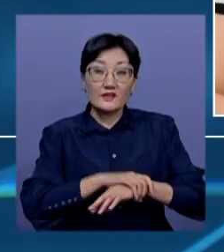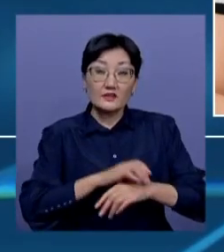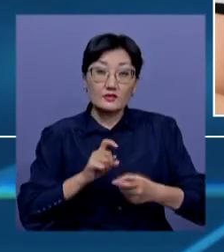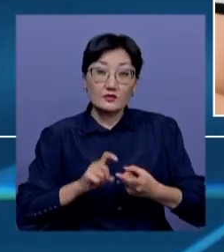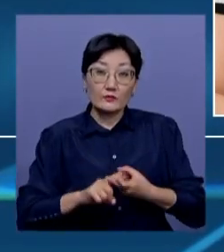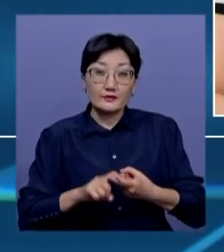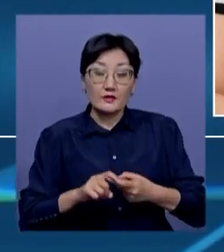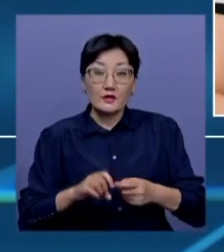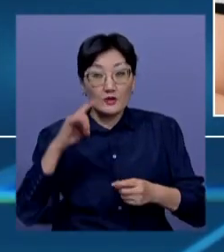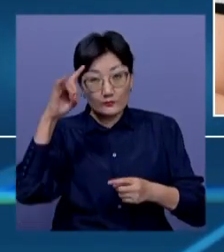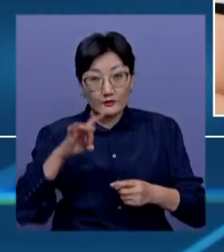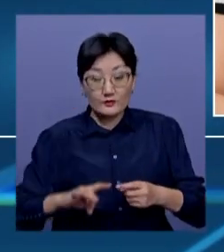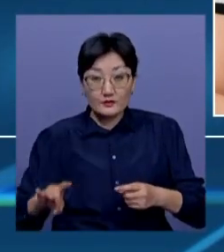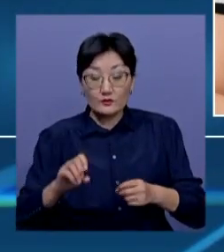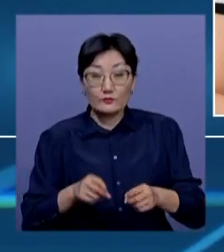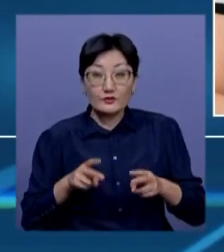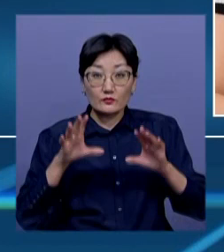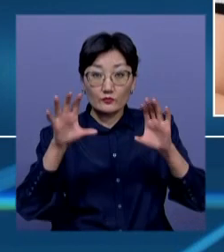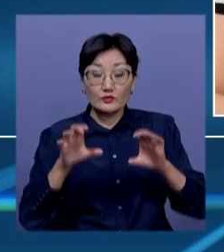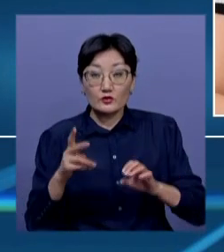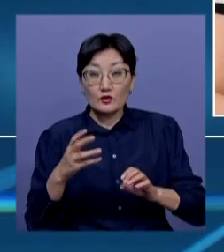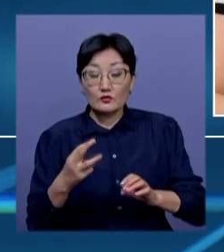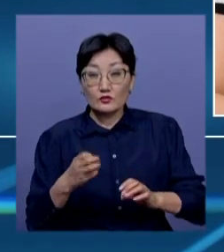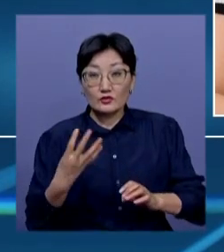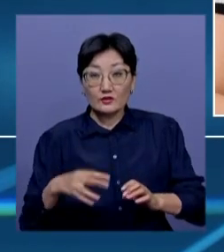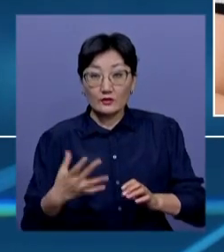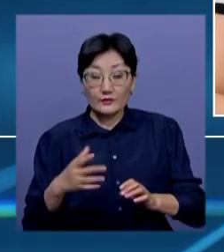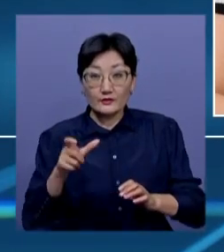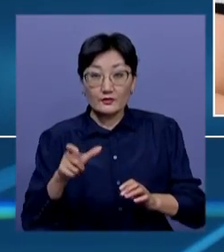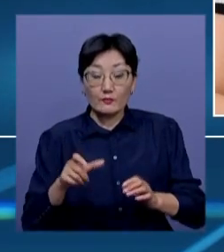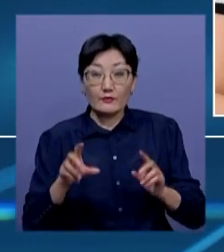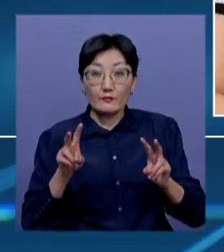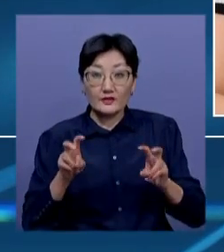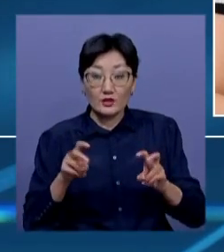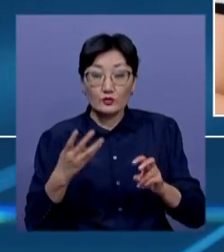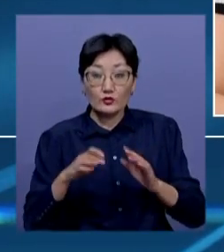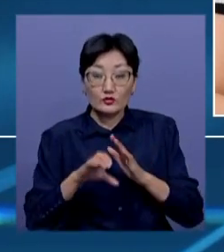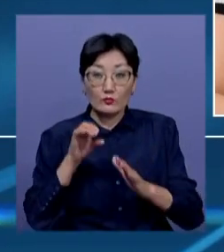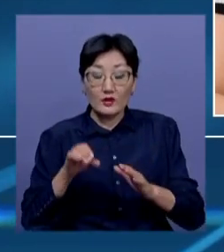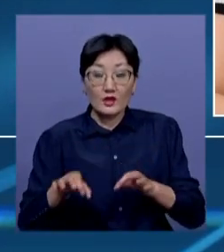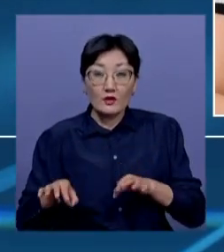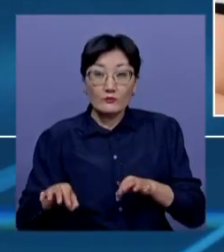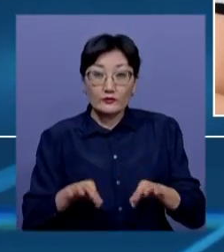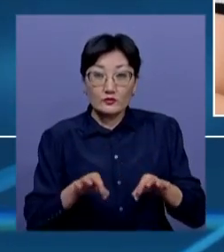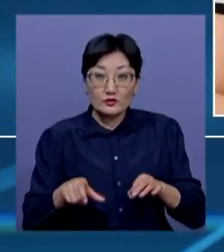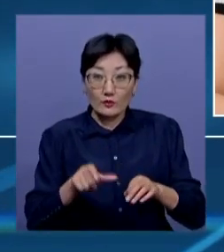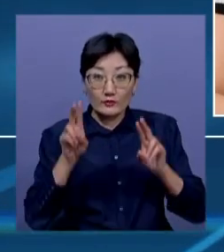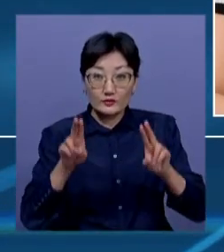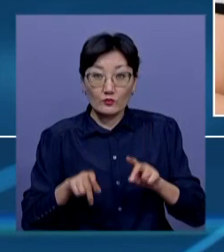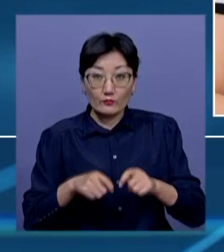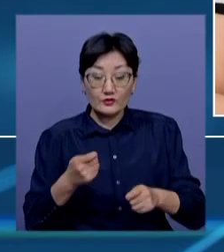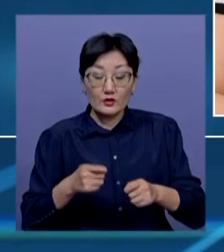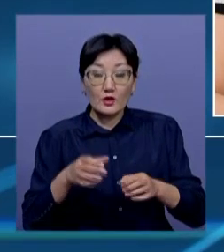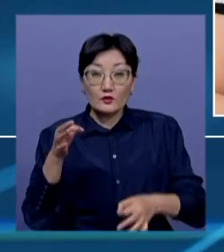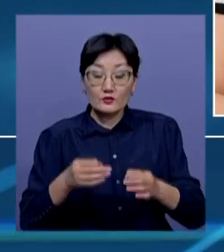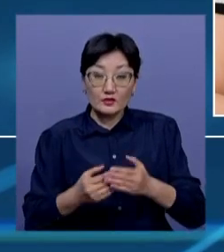бойынша Қазақстан Республикасы қылмыстық кодексі 345-ші бабының 4-ші бөлігі жол қозғалысы ережелерін бұзу бойынша сотқа